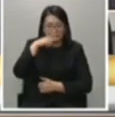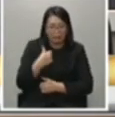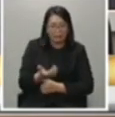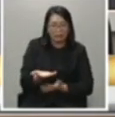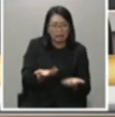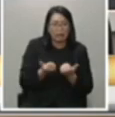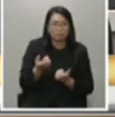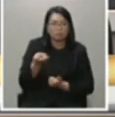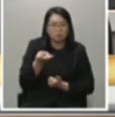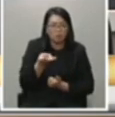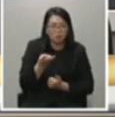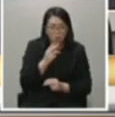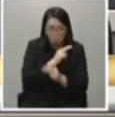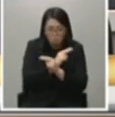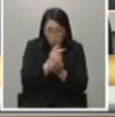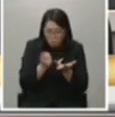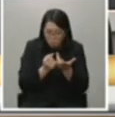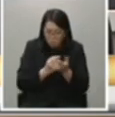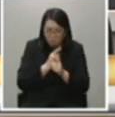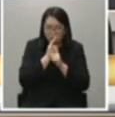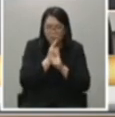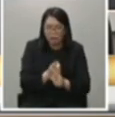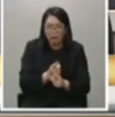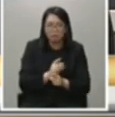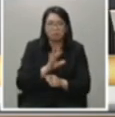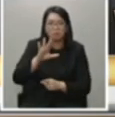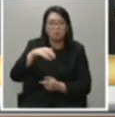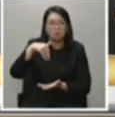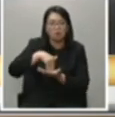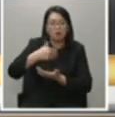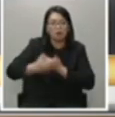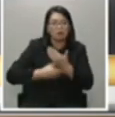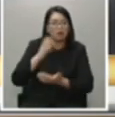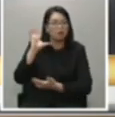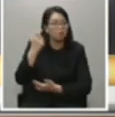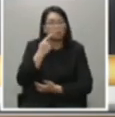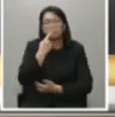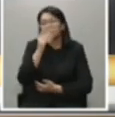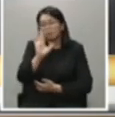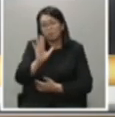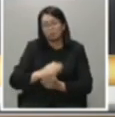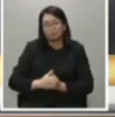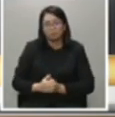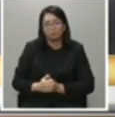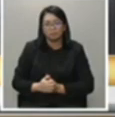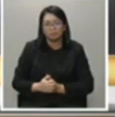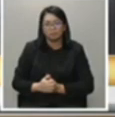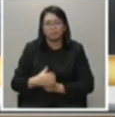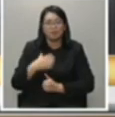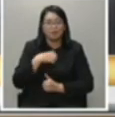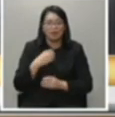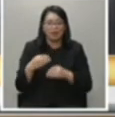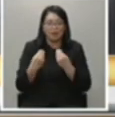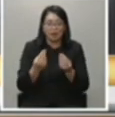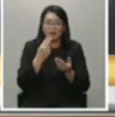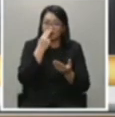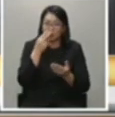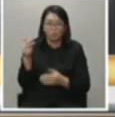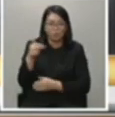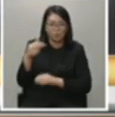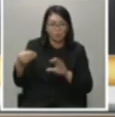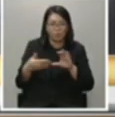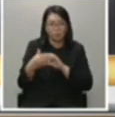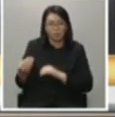ะเกิดจากการคำนวณที่อิงตามหลักองค์การการค้าโลกเพราะอยากให้ท่านกลับไปดูคลิปที่ฉันอภิปราย